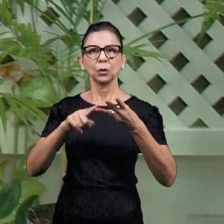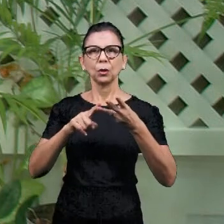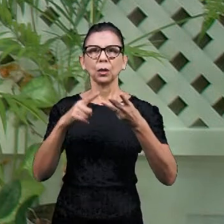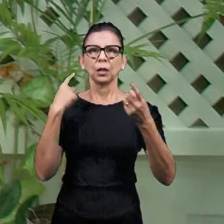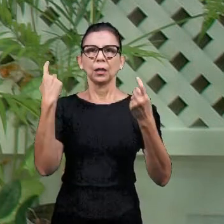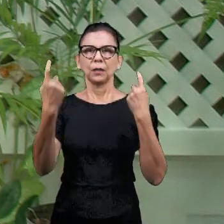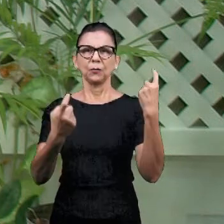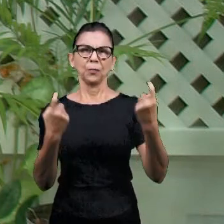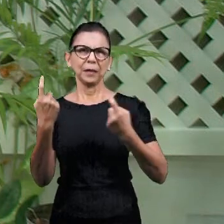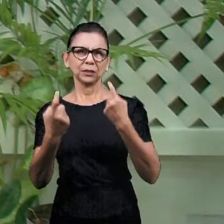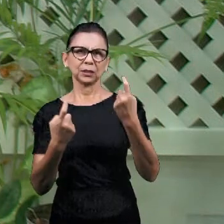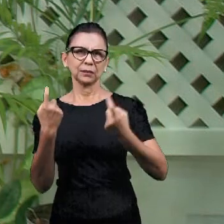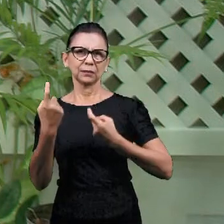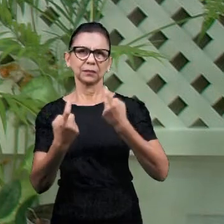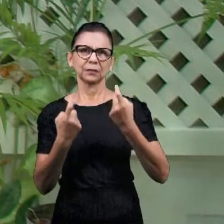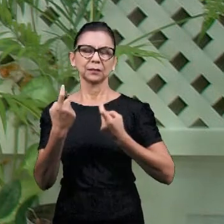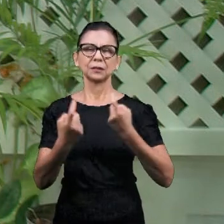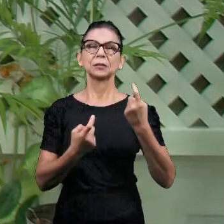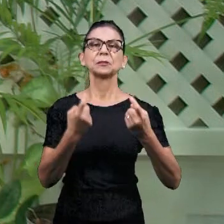de chimie quantique,